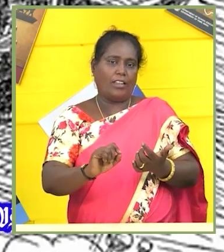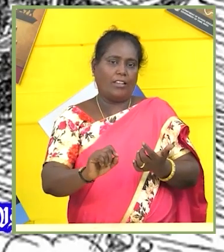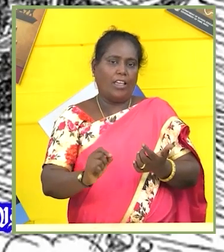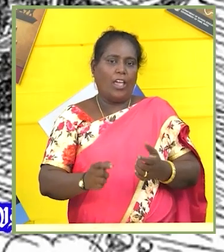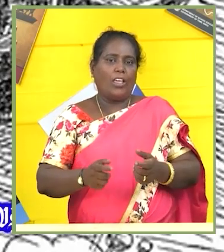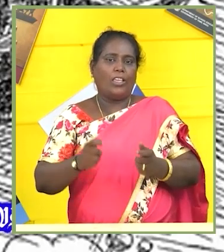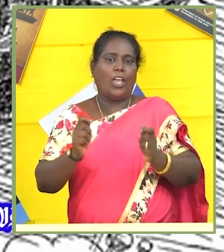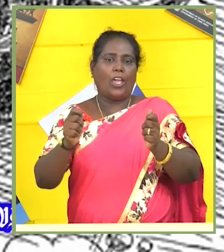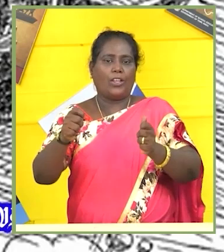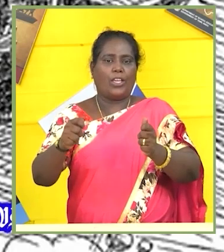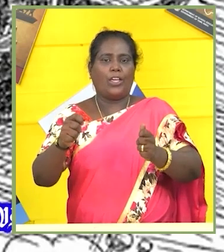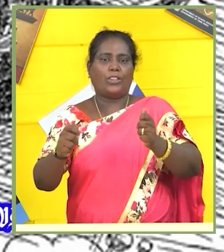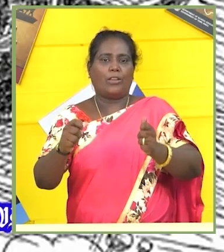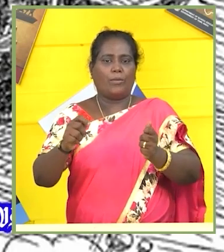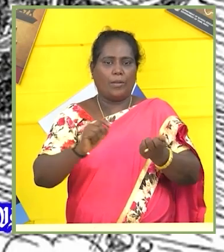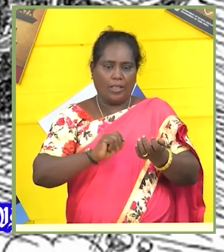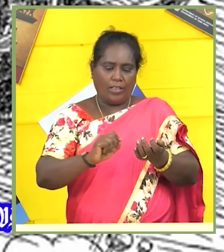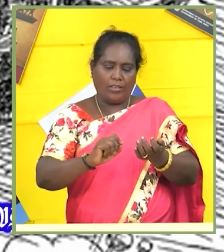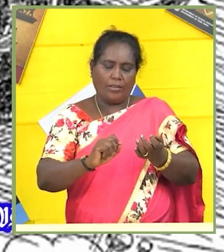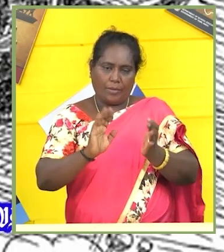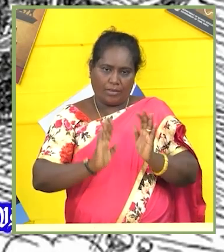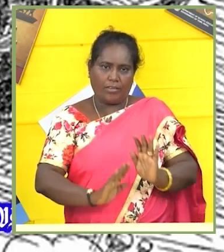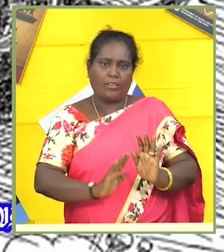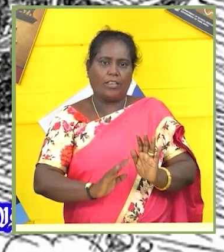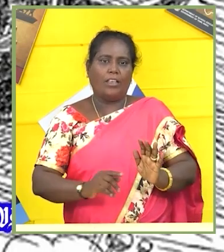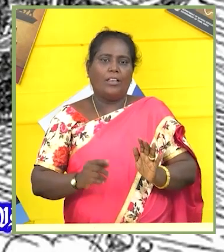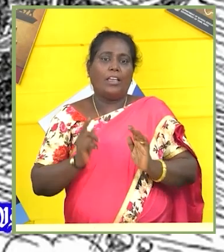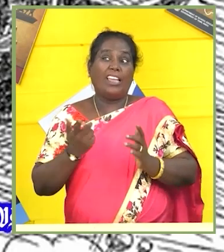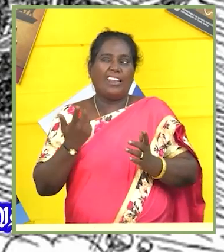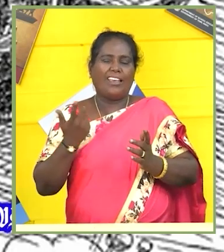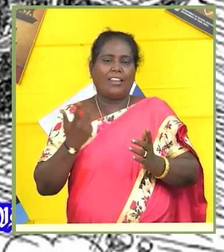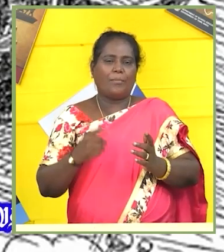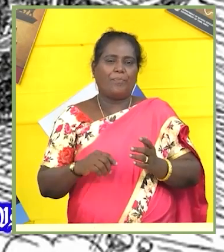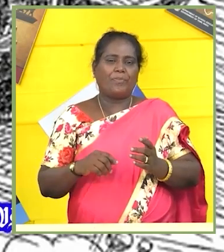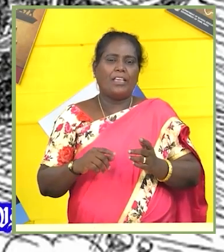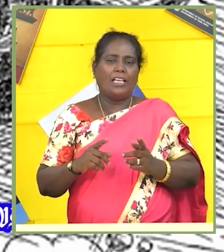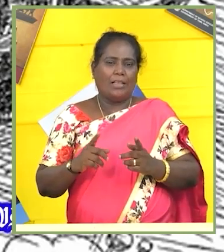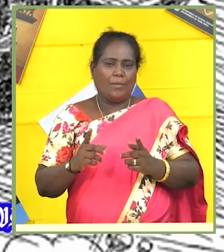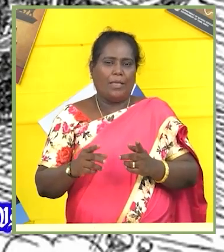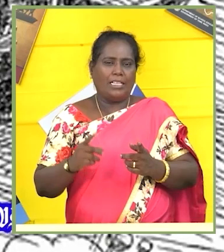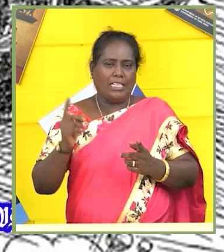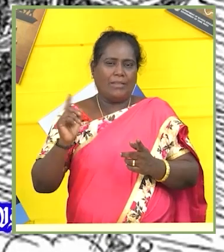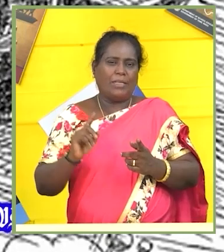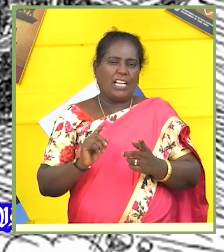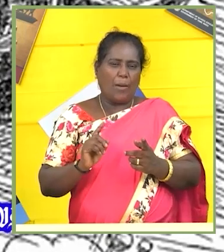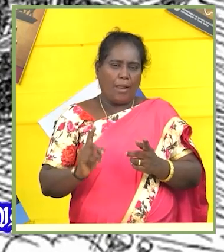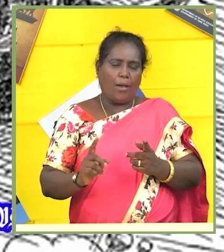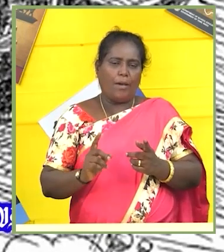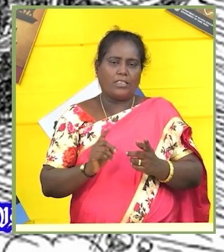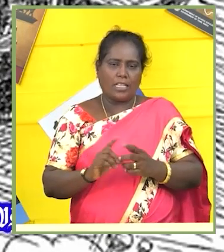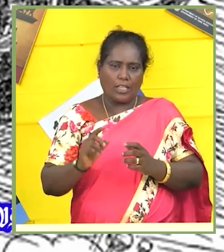சிசு செல்லப்பா அவர்களின் வாடிவாசல் என்ற நூலிலும் ஏறு தழுவுதல் மற்றும் காளையை பற்றிய செய்திகள் அடுத்த